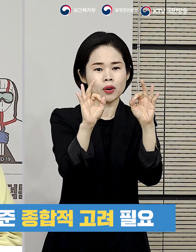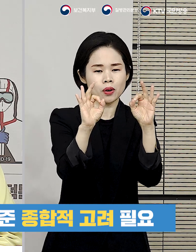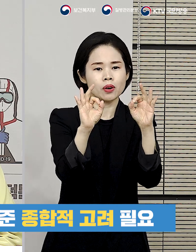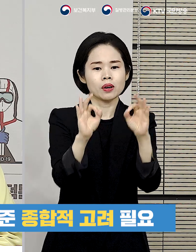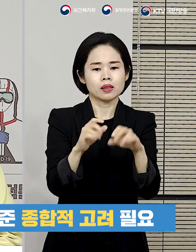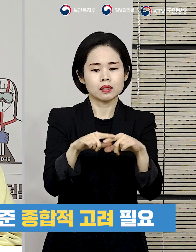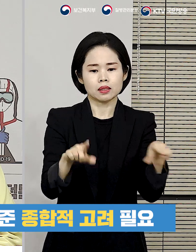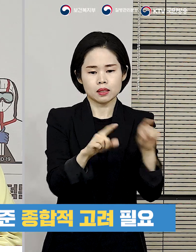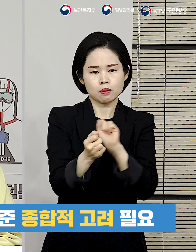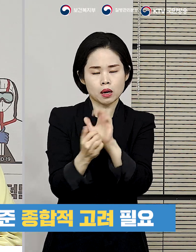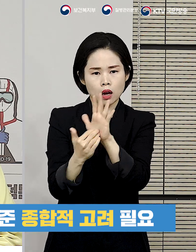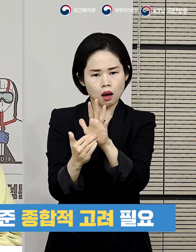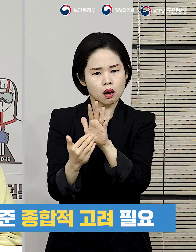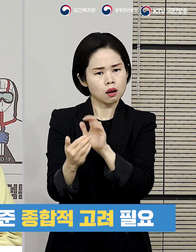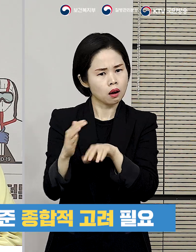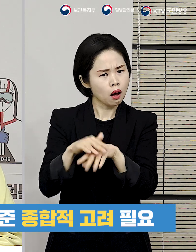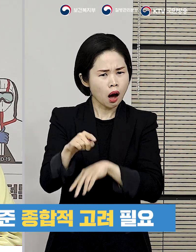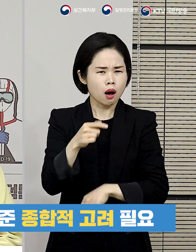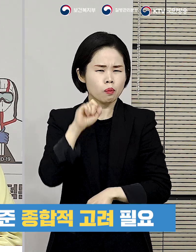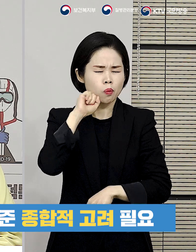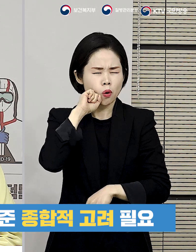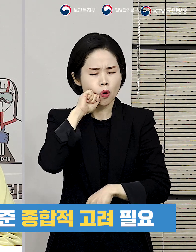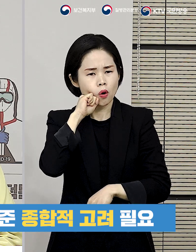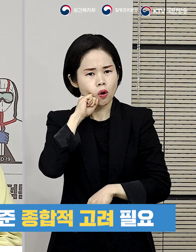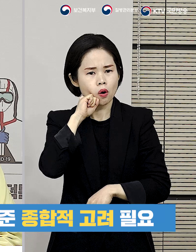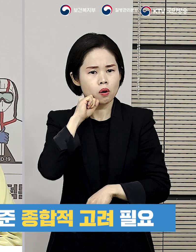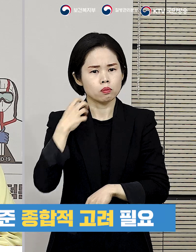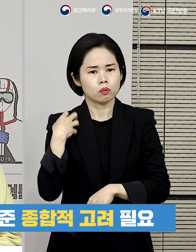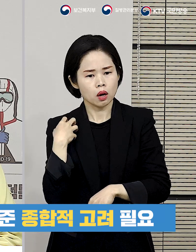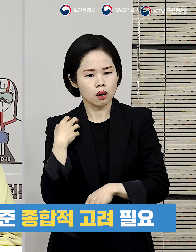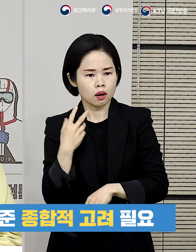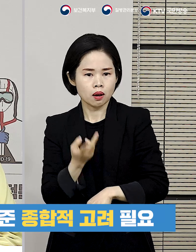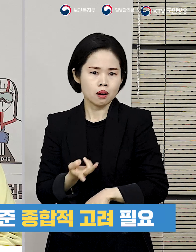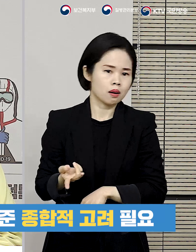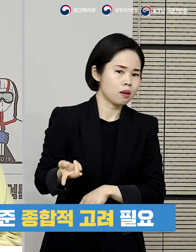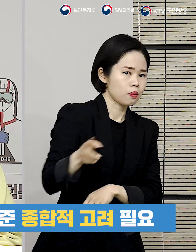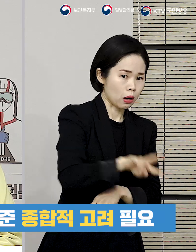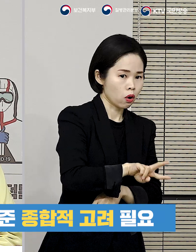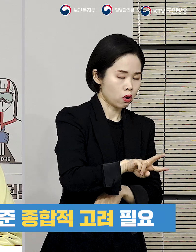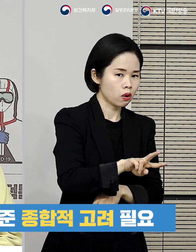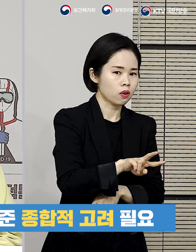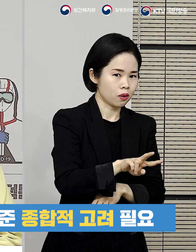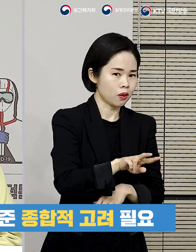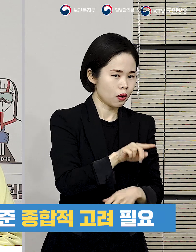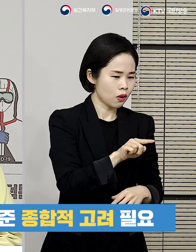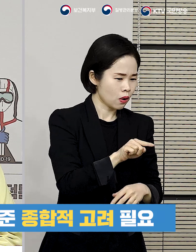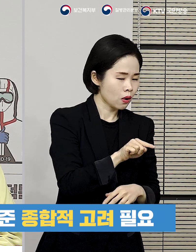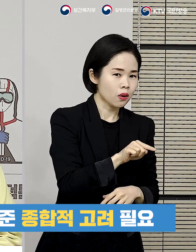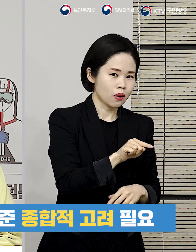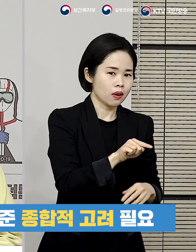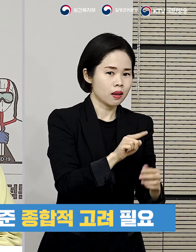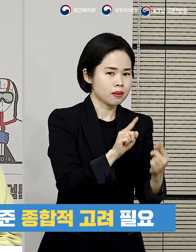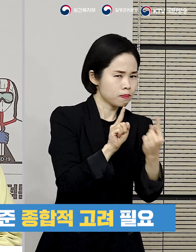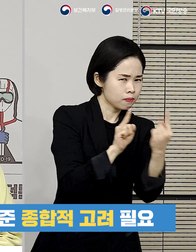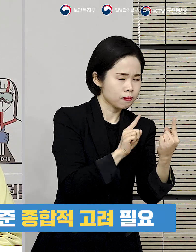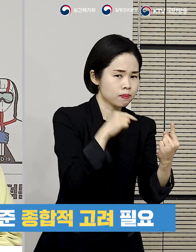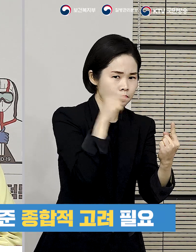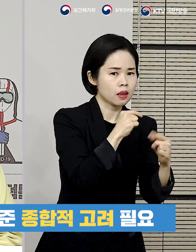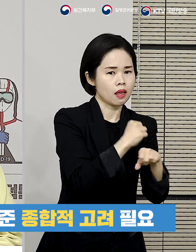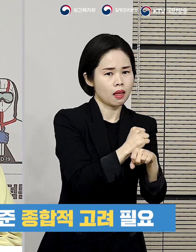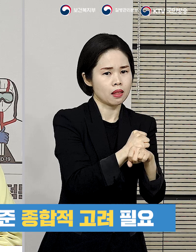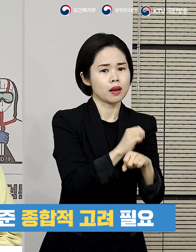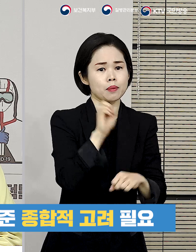고려하여서 생활 속 거리두기에서 다시 사회적 거리두기로 이행할 것인지를 지속적으로 점검하고 평가하겠다라고 설명드린 바